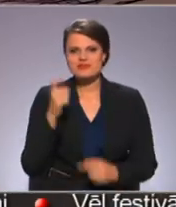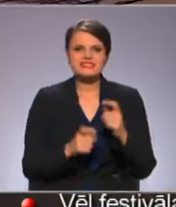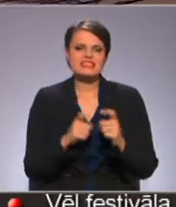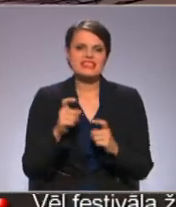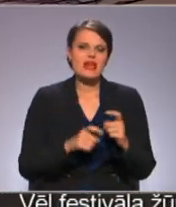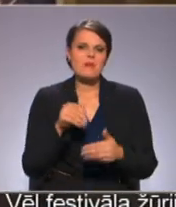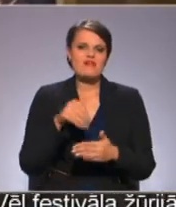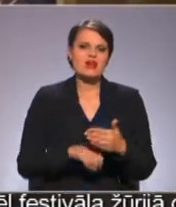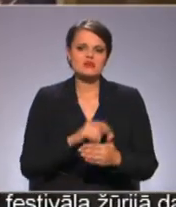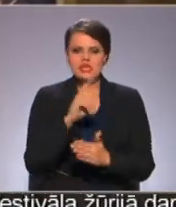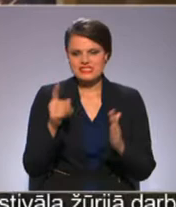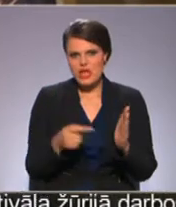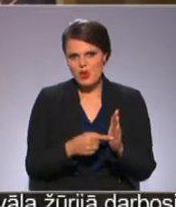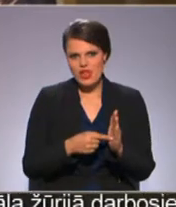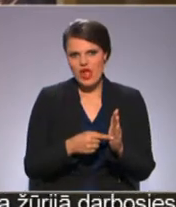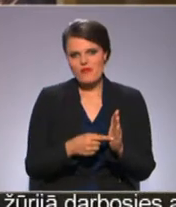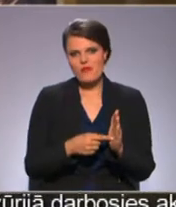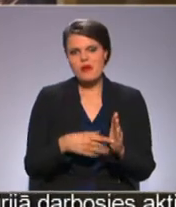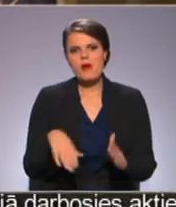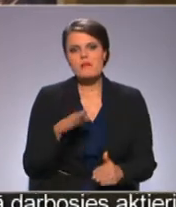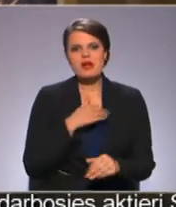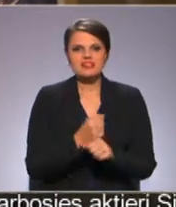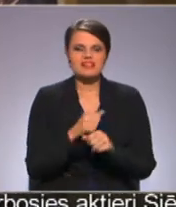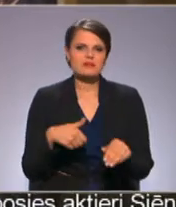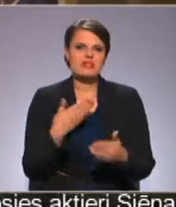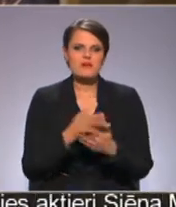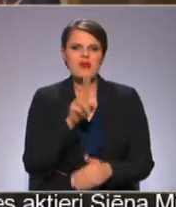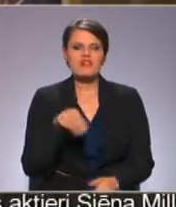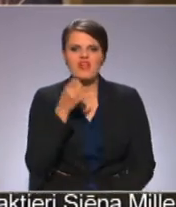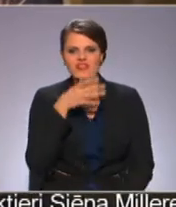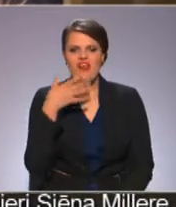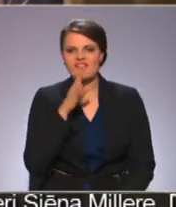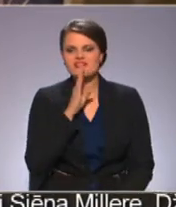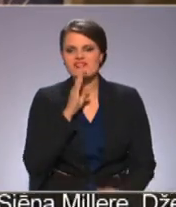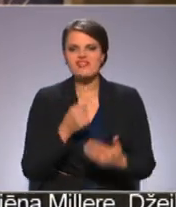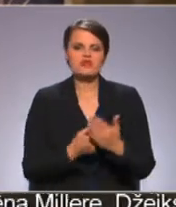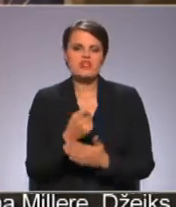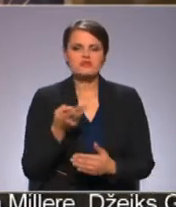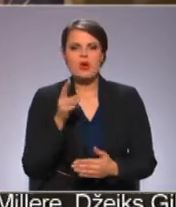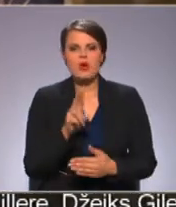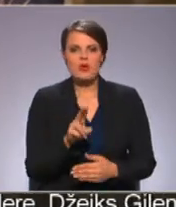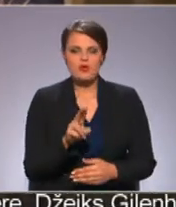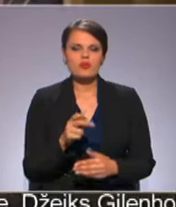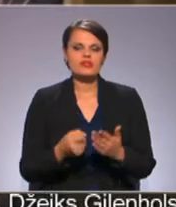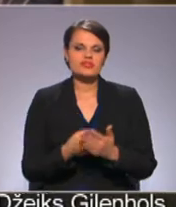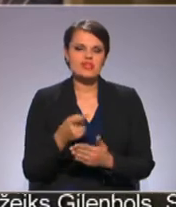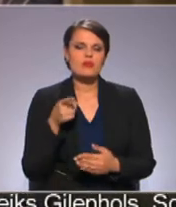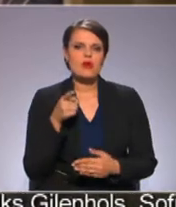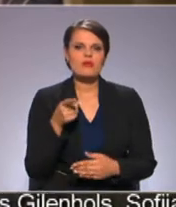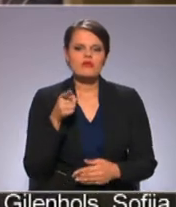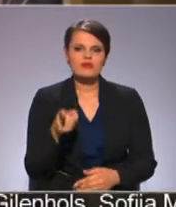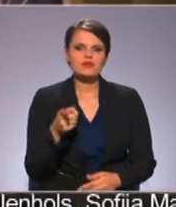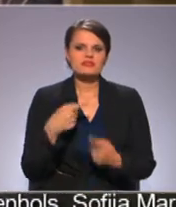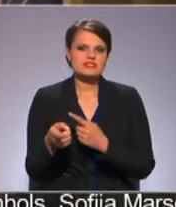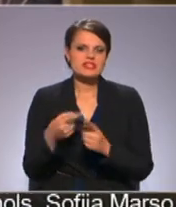vēstures jautājumiem. Mans darbs atspoguļo Dienvidāfrikas sieviešu izcelsmi un vienotību. Nokvans Senč